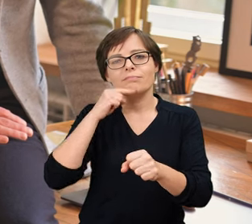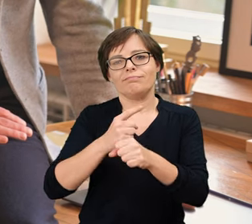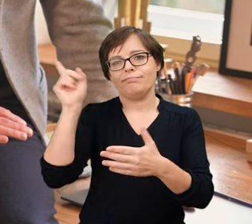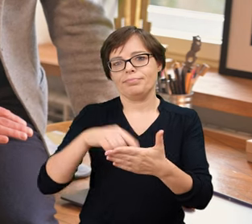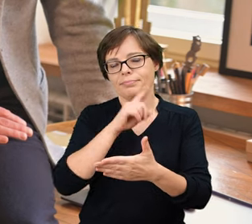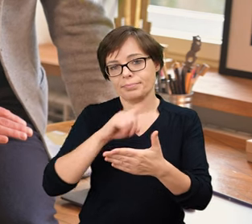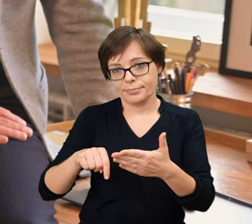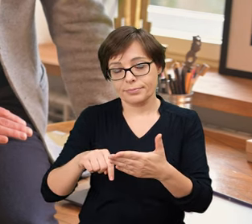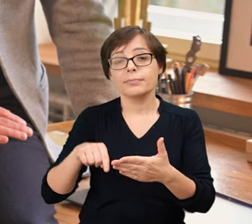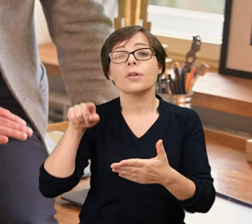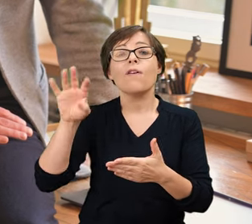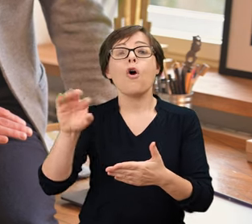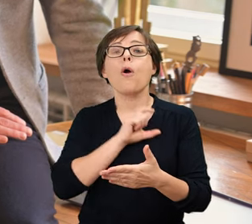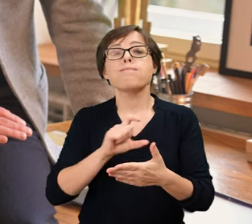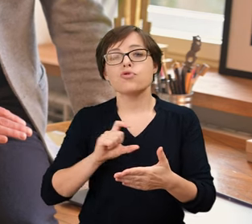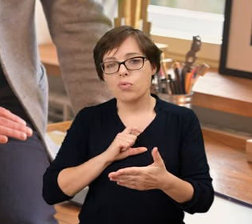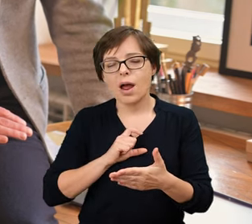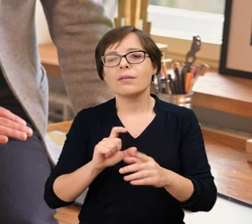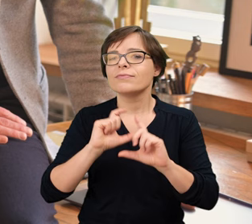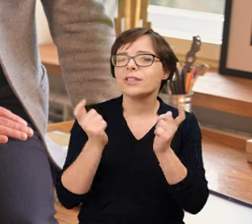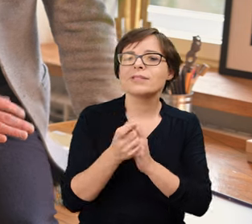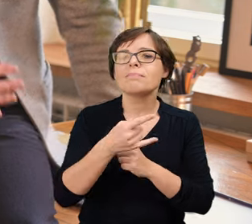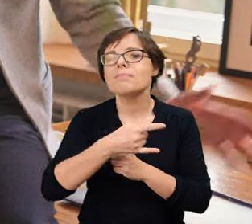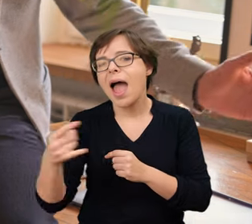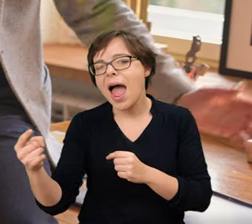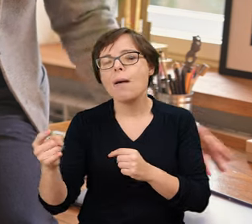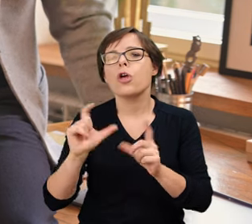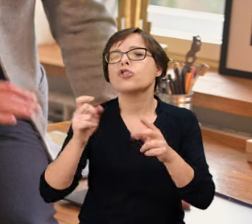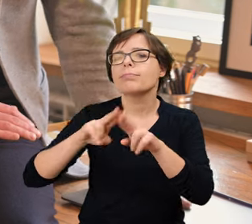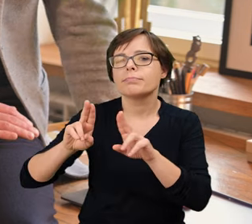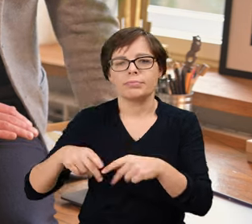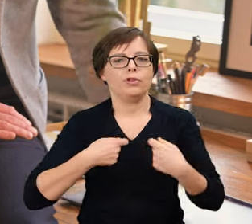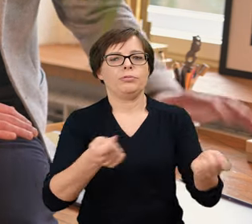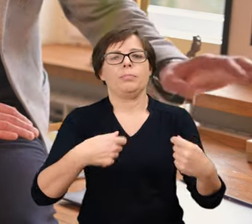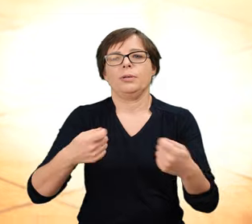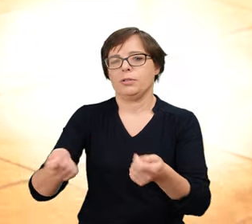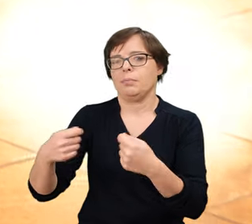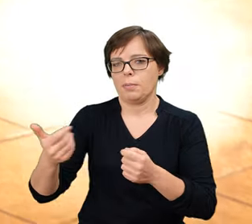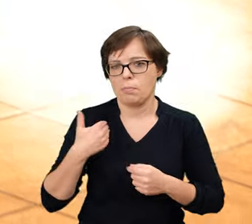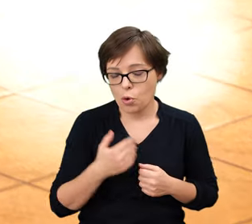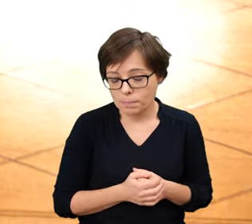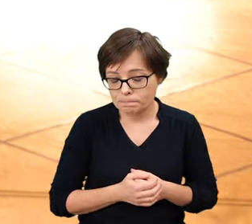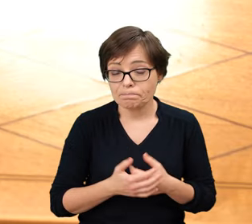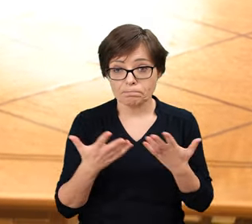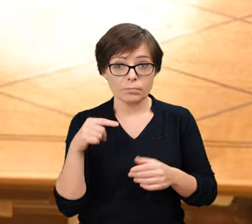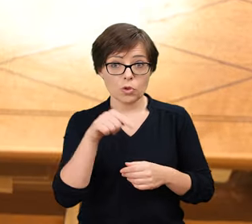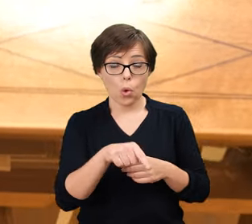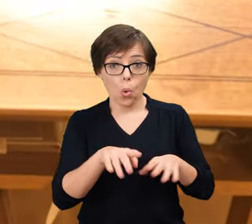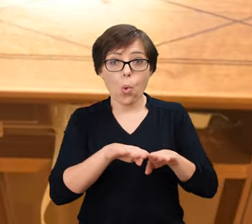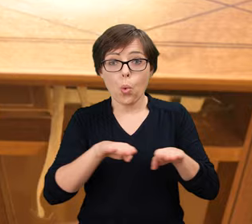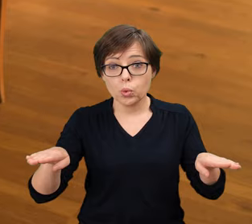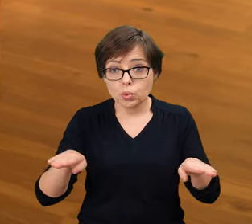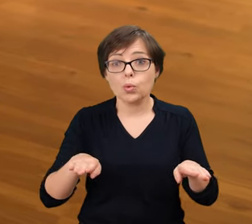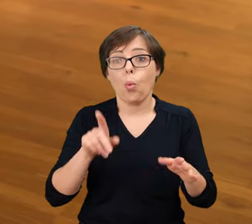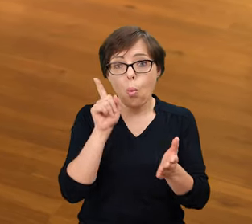jej biur wyprzedawano meble i to wszystko, co pozostało. Ten stół kupiłem